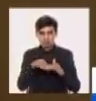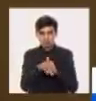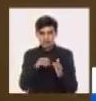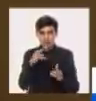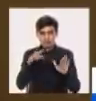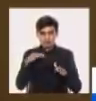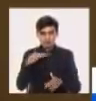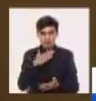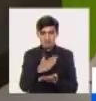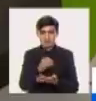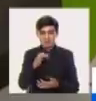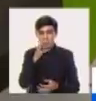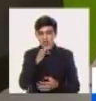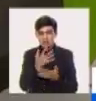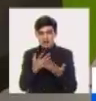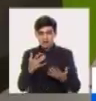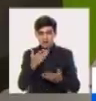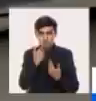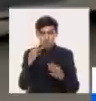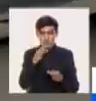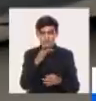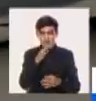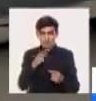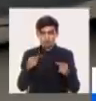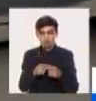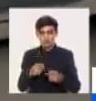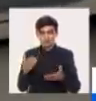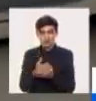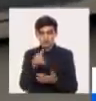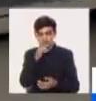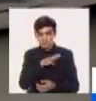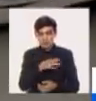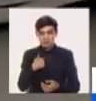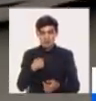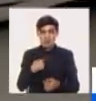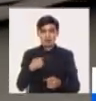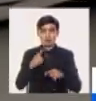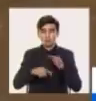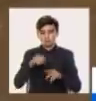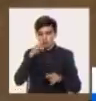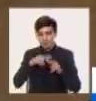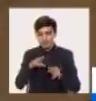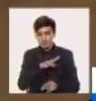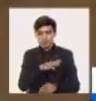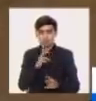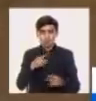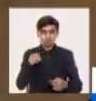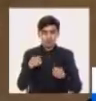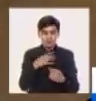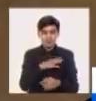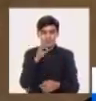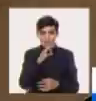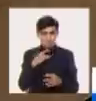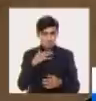Тіпті кейбір дәрілердің жоқтығынан уақытында тауып бере алмағанымның кесірінен жақынымнан айырылдым деп ел аза тұтып жүрген көп дәрі